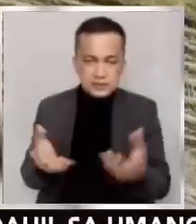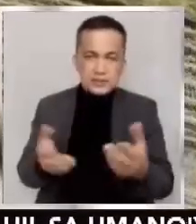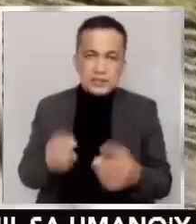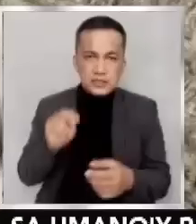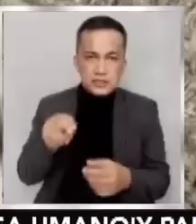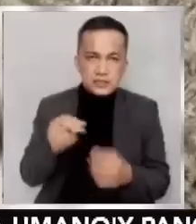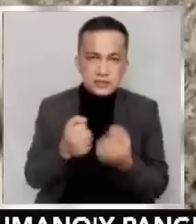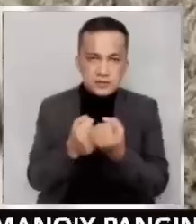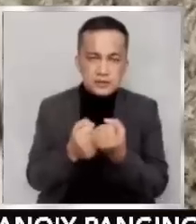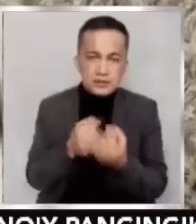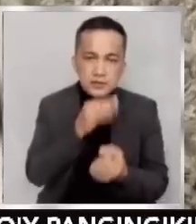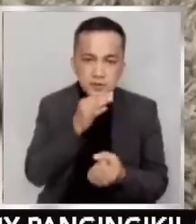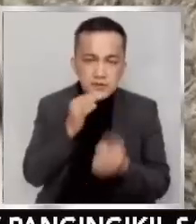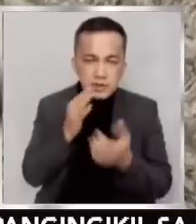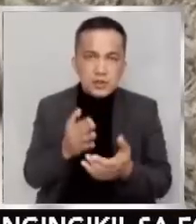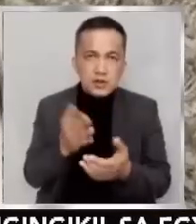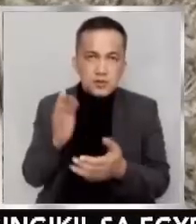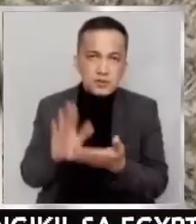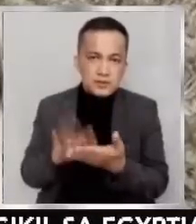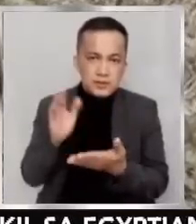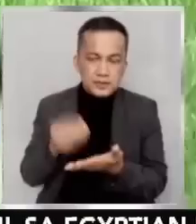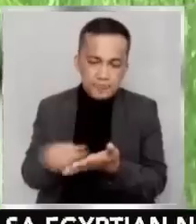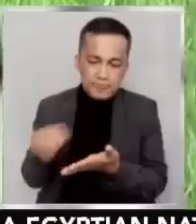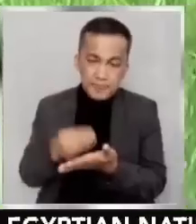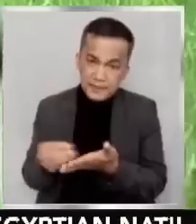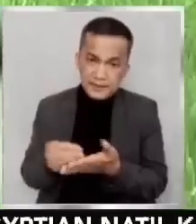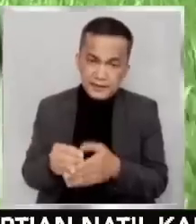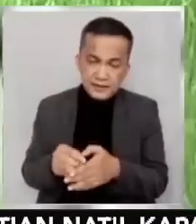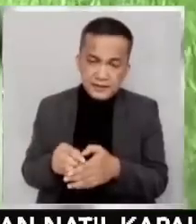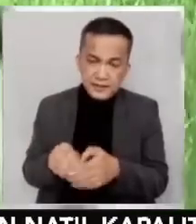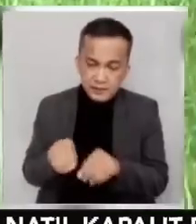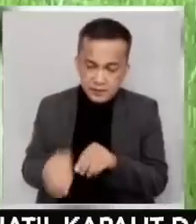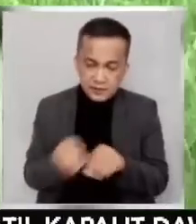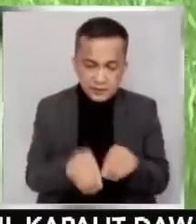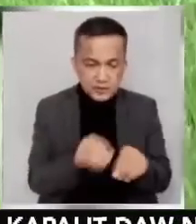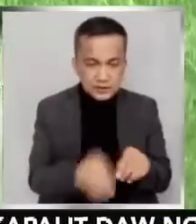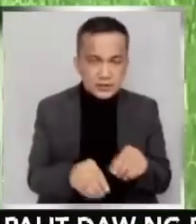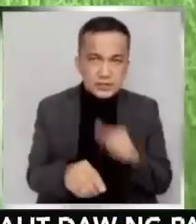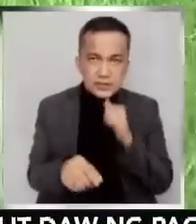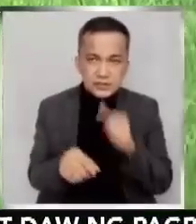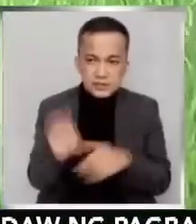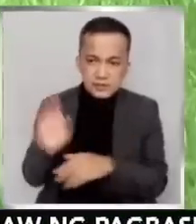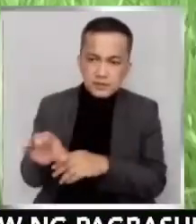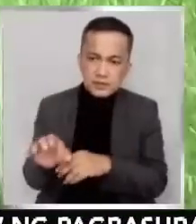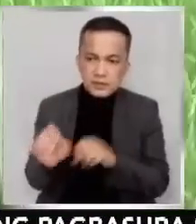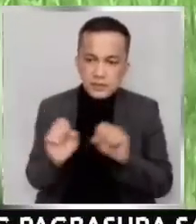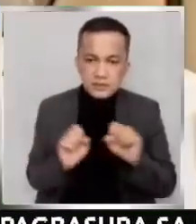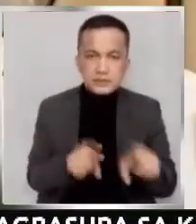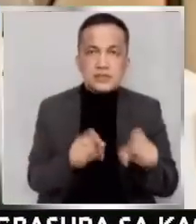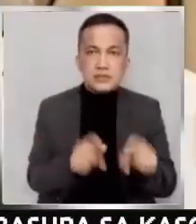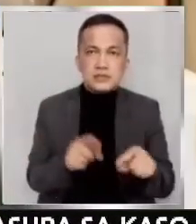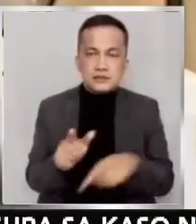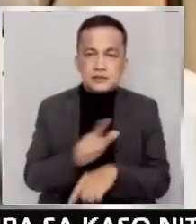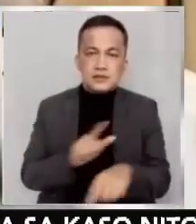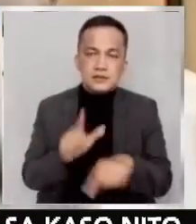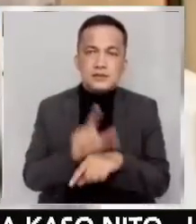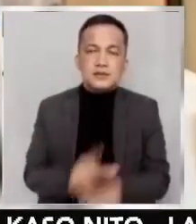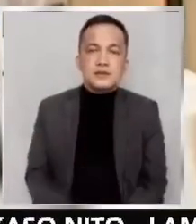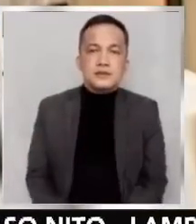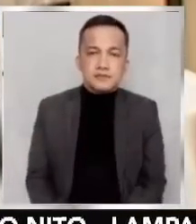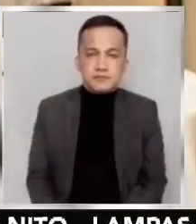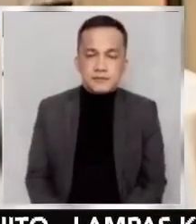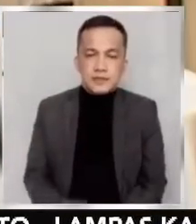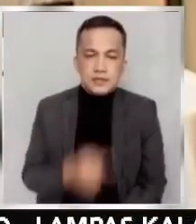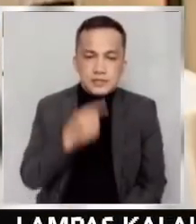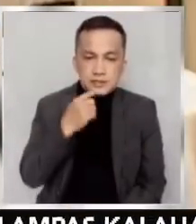magsasaka dahil sa mahal ng gastusin sa pagsasaka para hindi sila mapilitang ibenta ang kanilang lupa. Ayon sa Department of